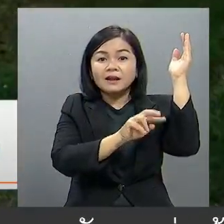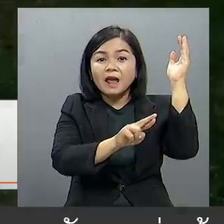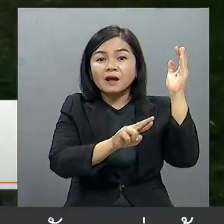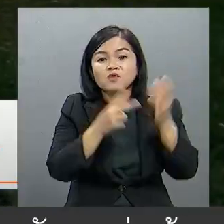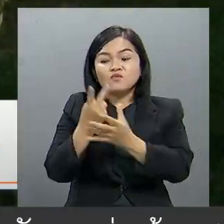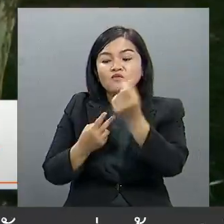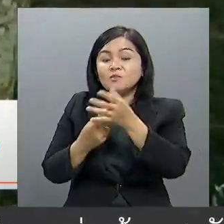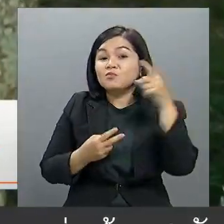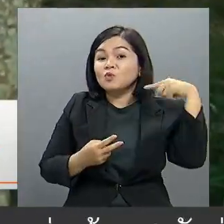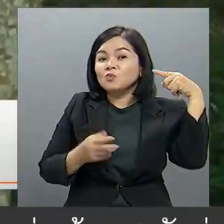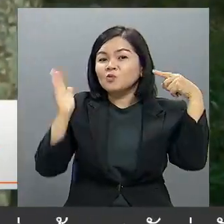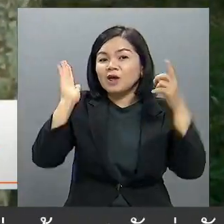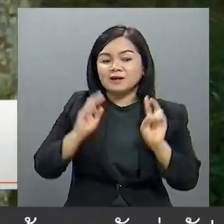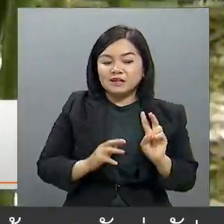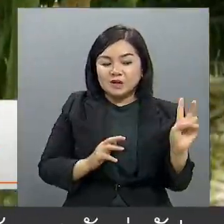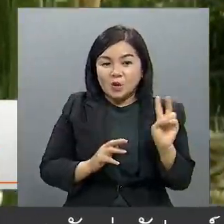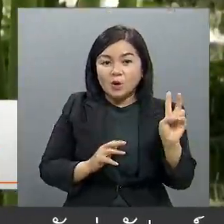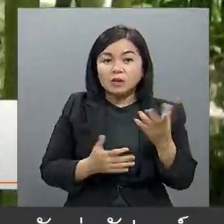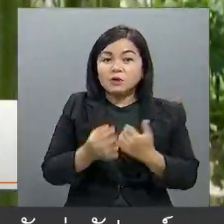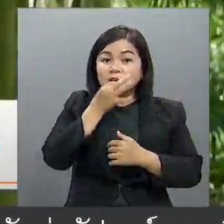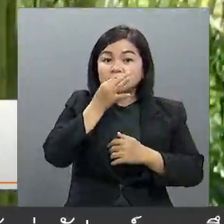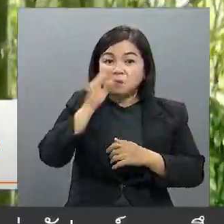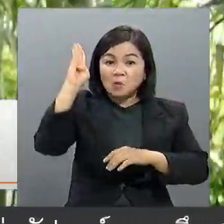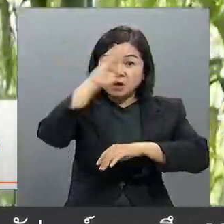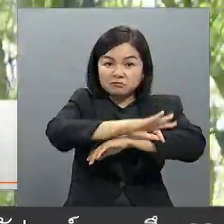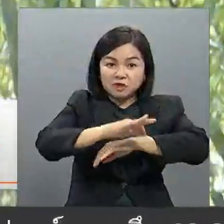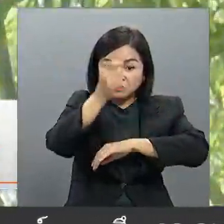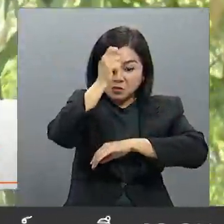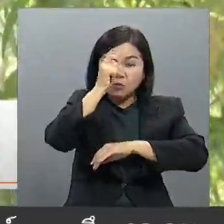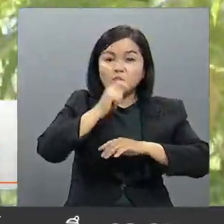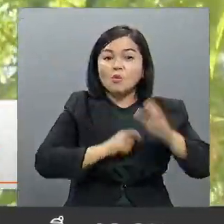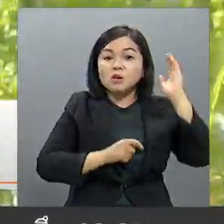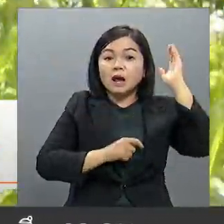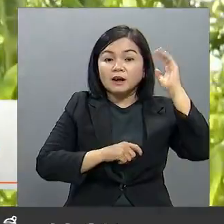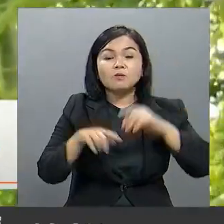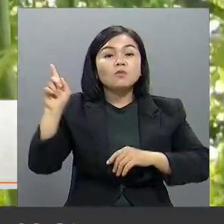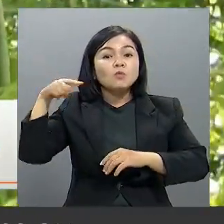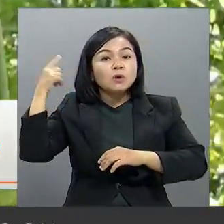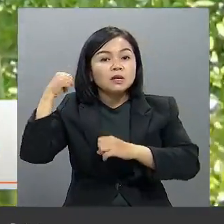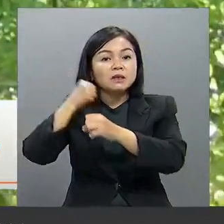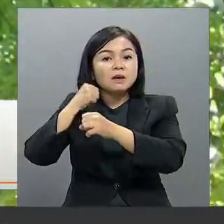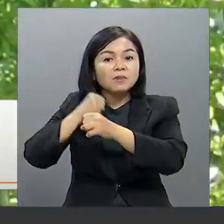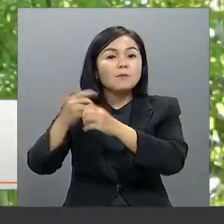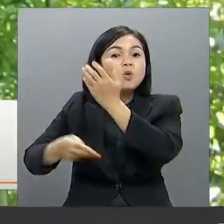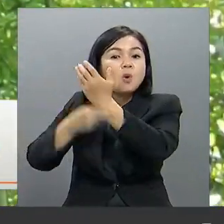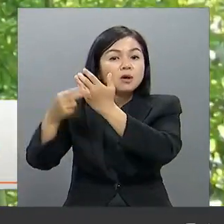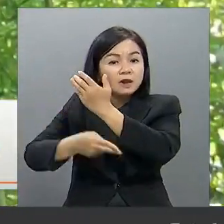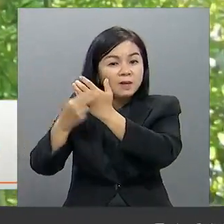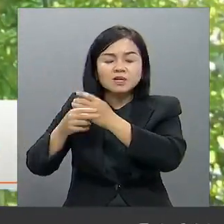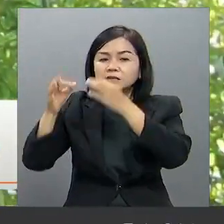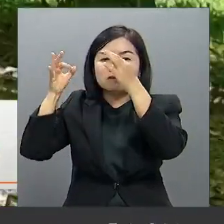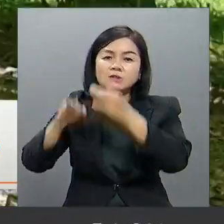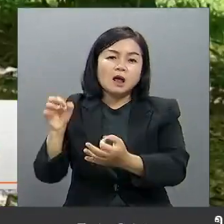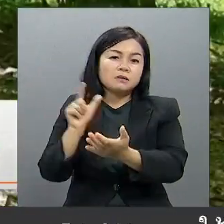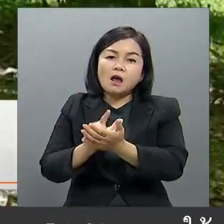้วอาดีตวิสวะกรบริษัทเอกชน้วกคุณโพินไก้วอาดตพนรรณรงแรมค่ะ ทได้ตาสิใจออก ดนทาง